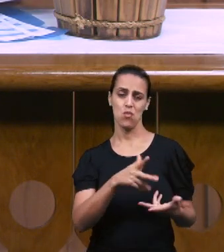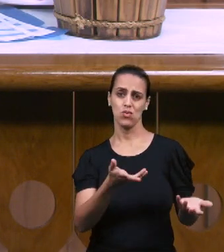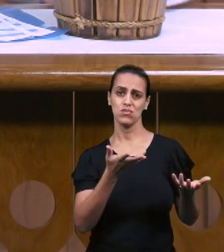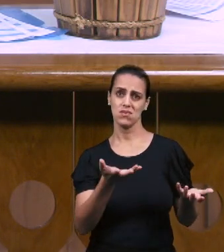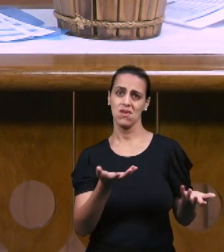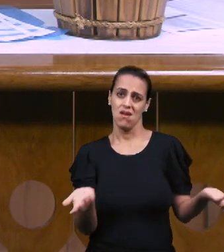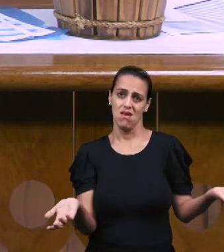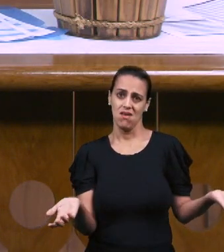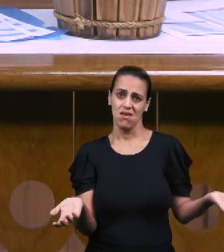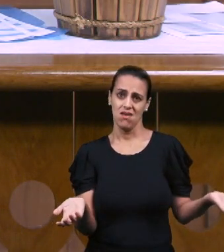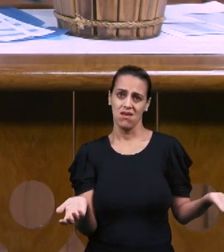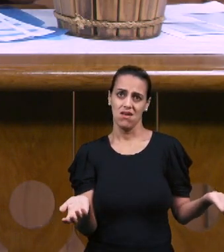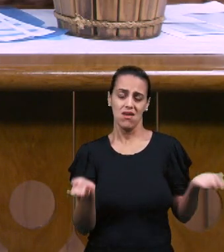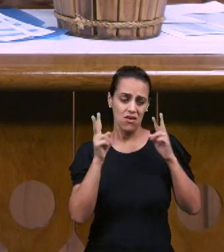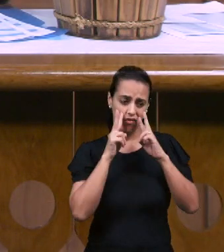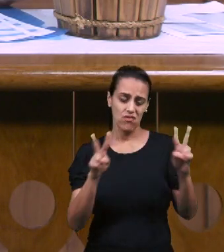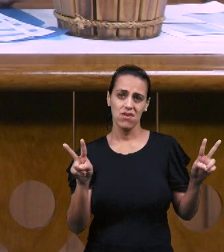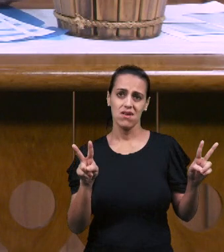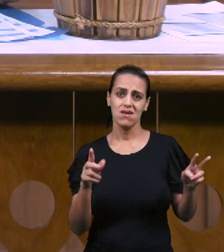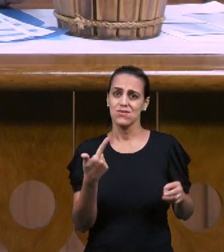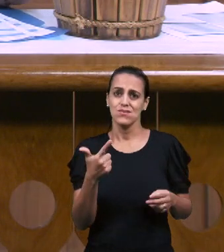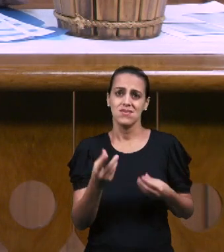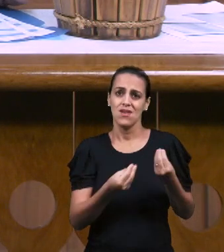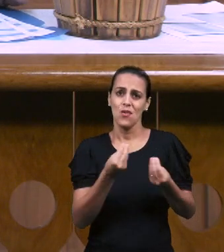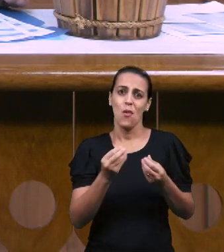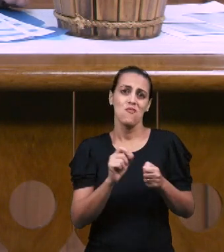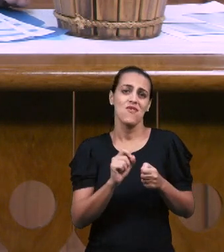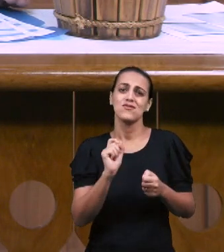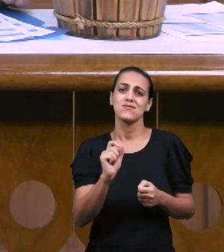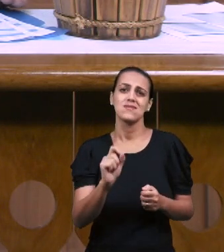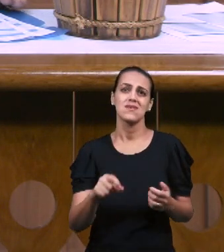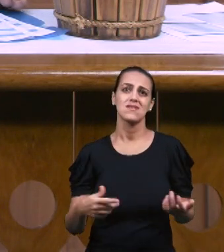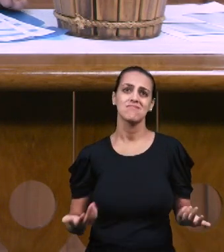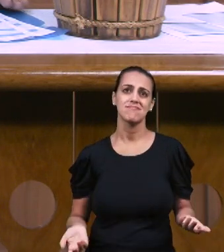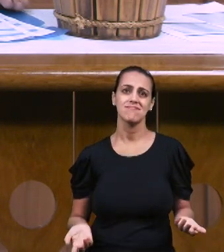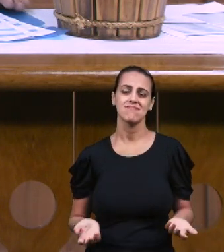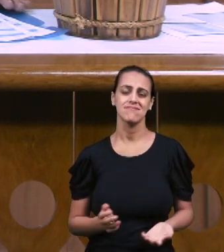pas? On n'a pas une autre sortie.